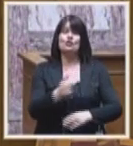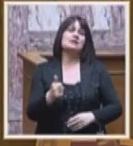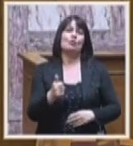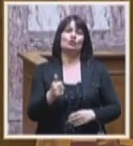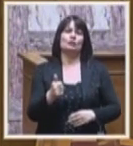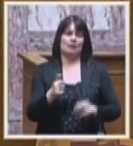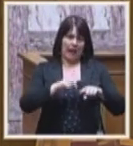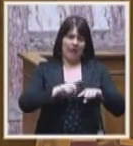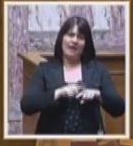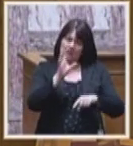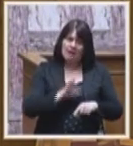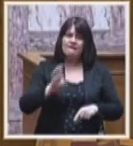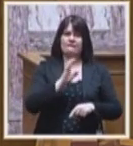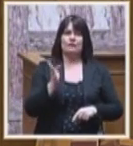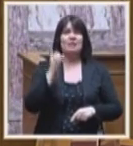Ευρώπη.